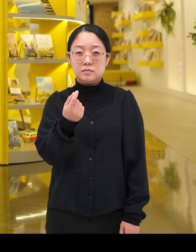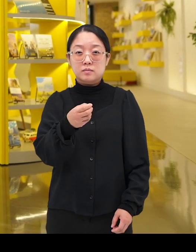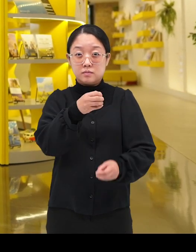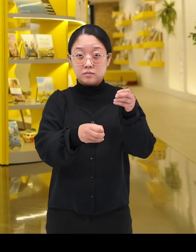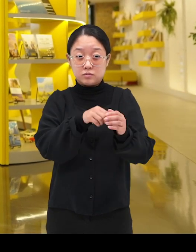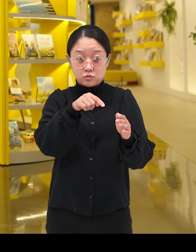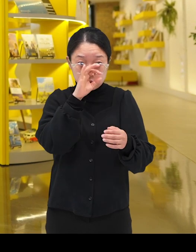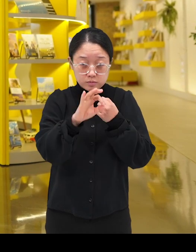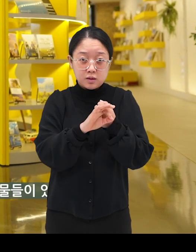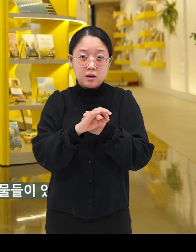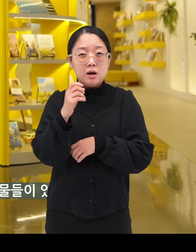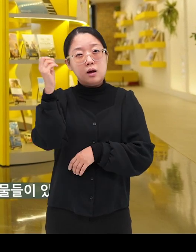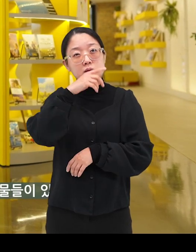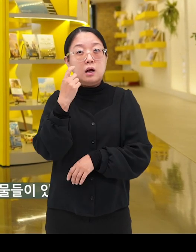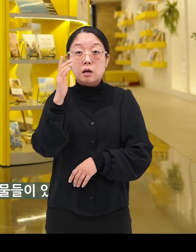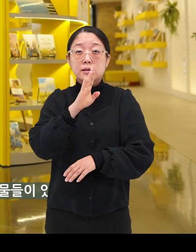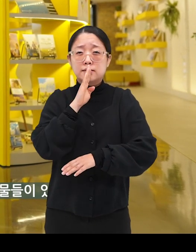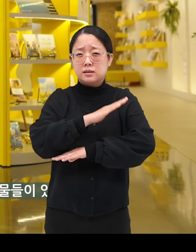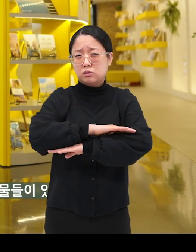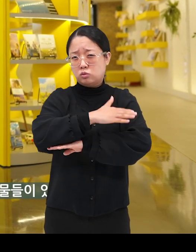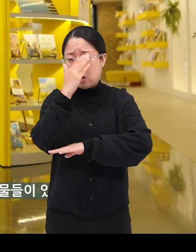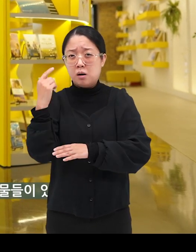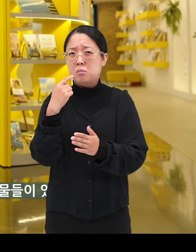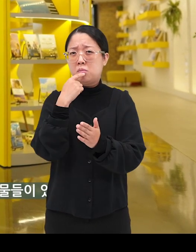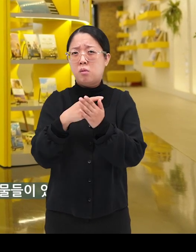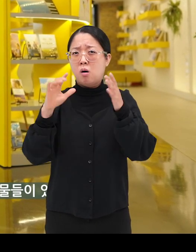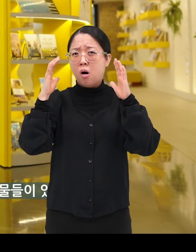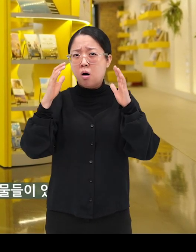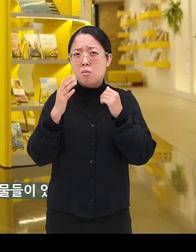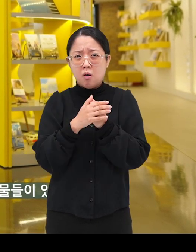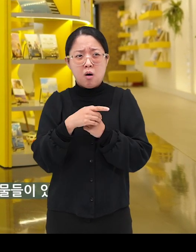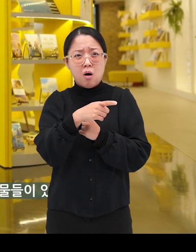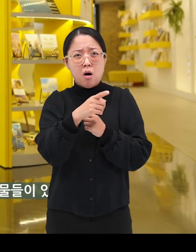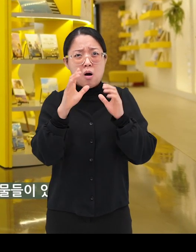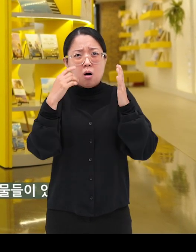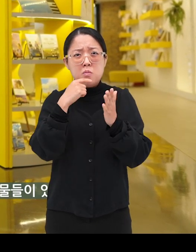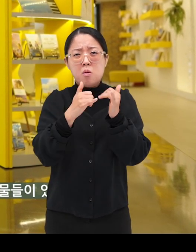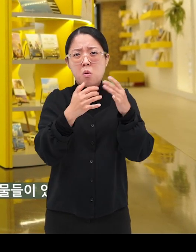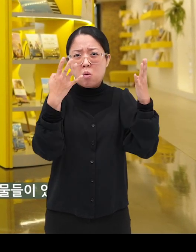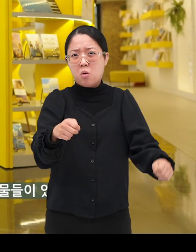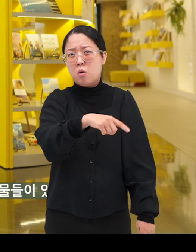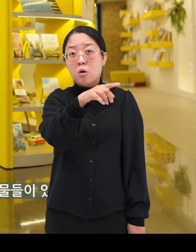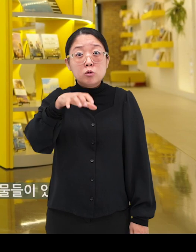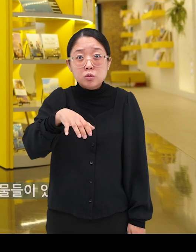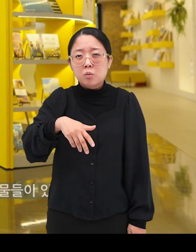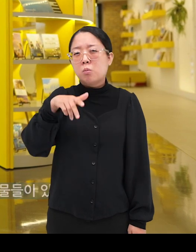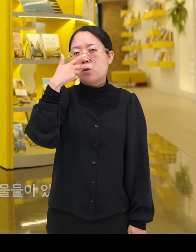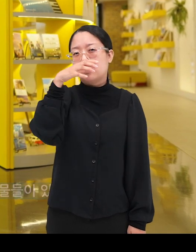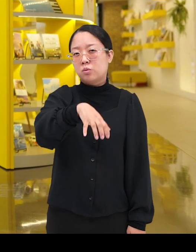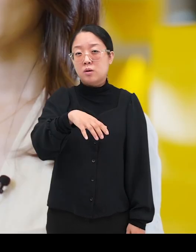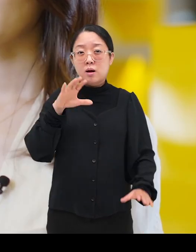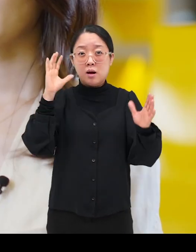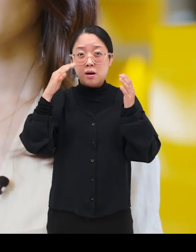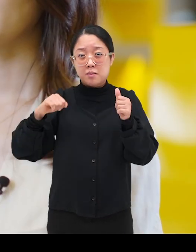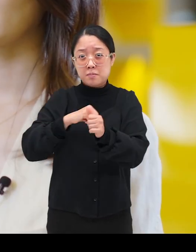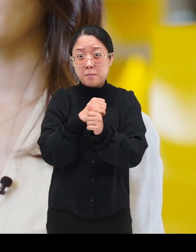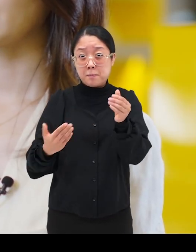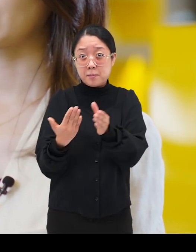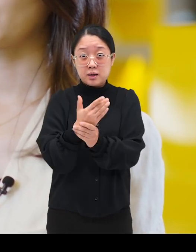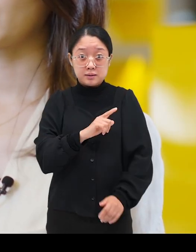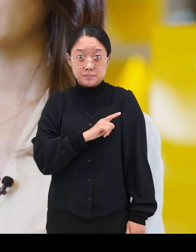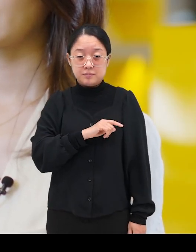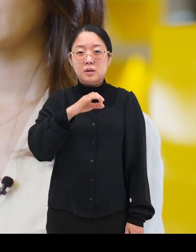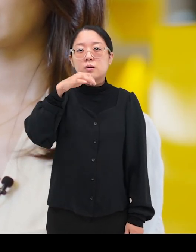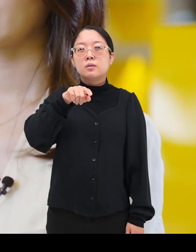제 소설 속에도 실제 사건에서 피해 아동이었던 아이들을 생각하면서 쓴 인물들이 있어요. 평택에서